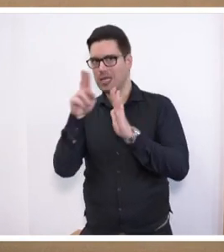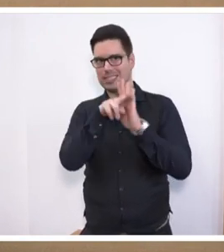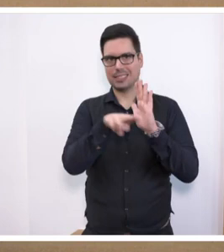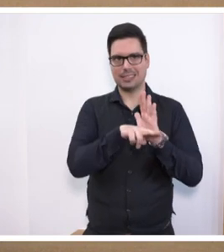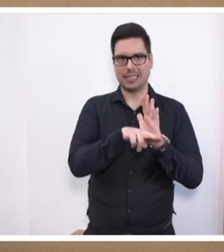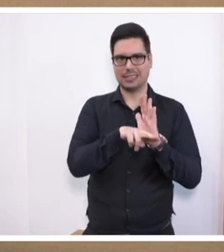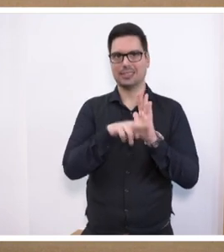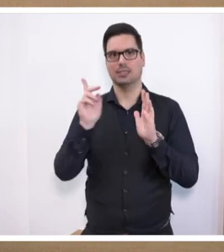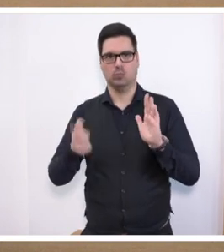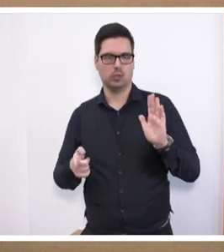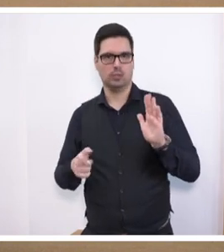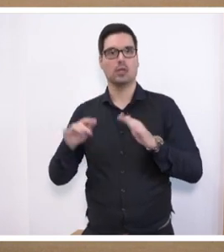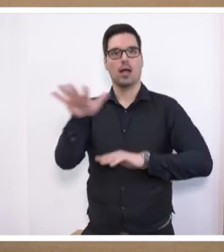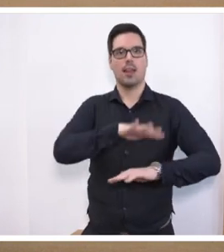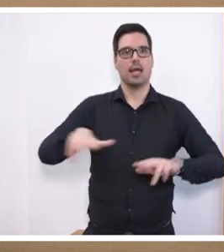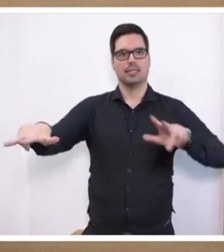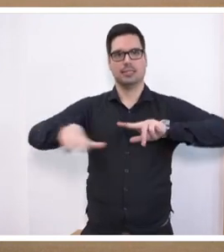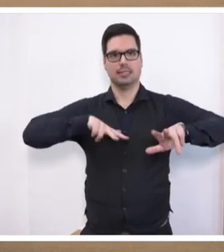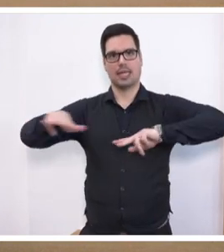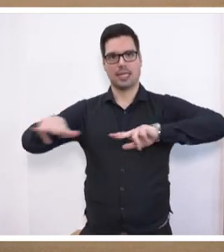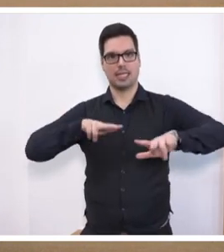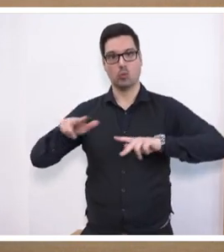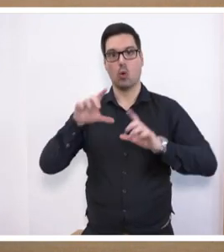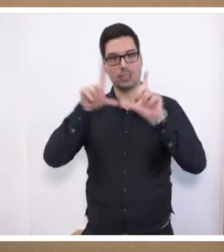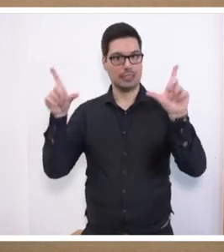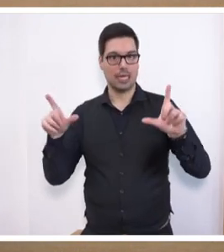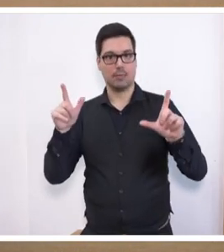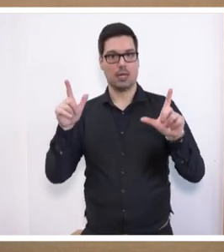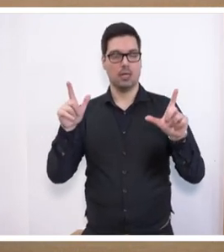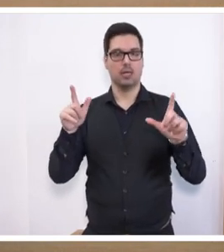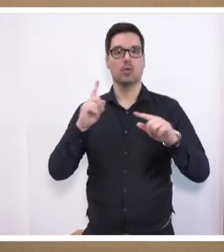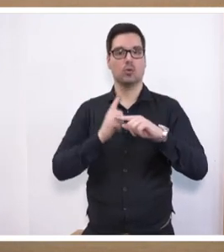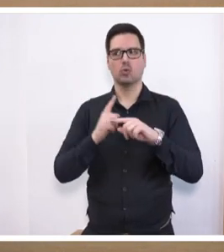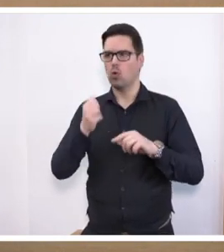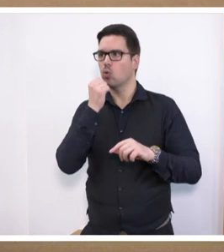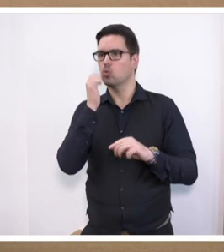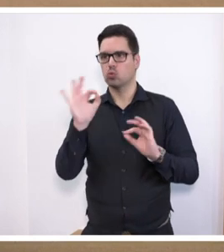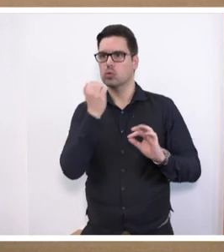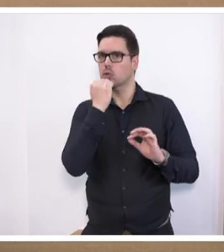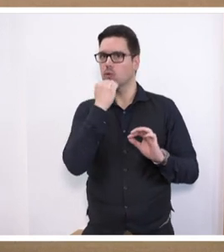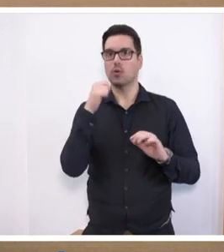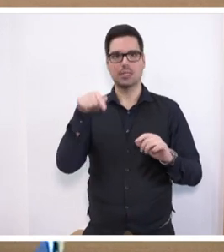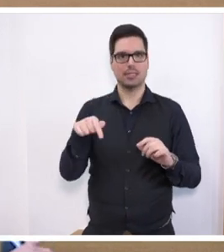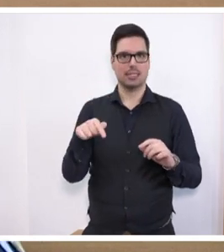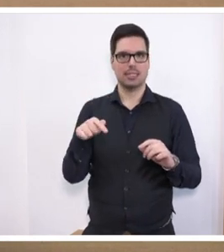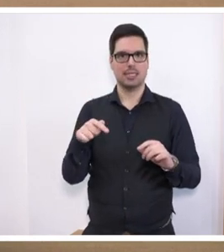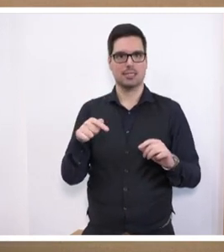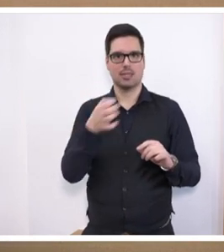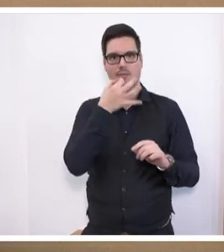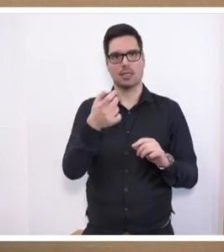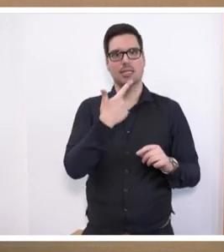Und die Landesregierung widmet sich diesem Thema und ich bin guter Hoffnung, dass wir auch zu dieser Frage im